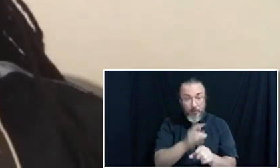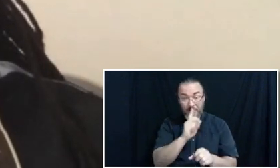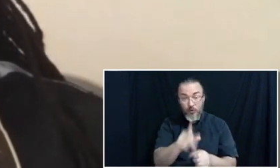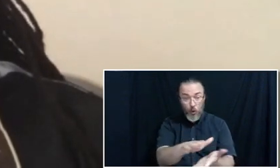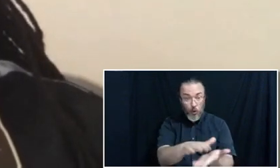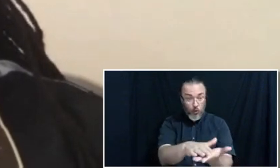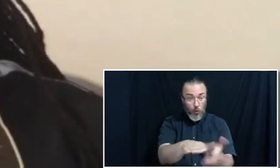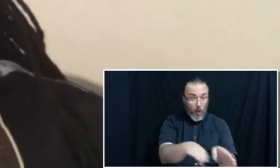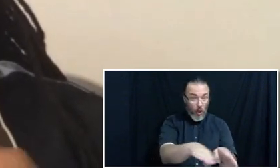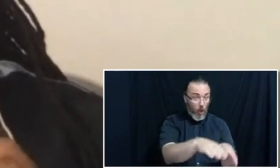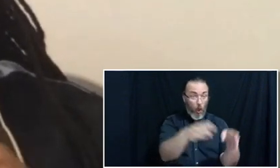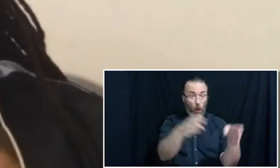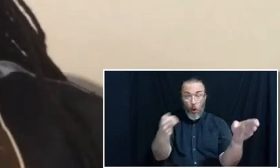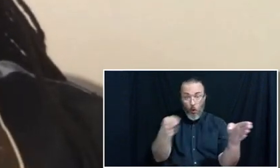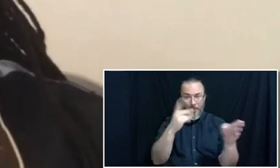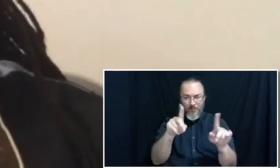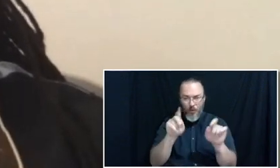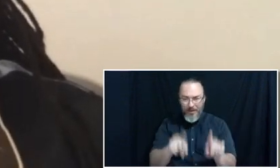nous